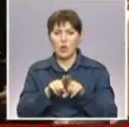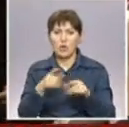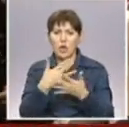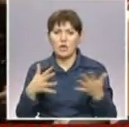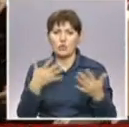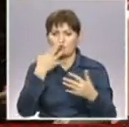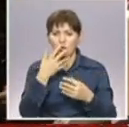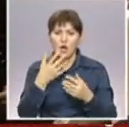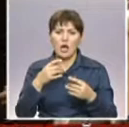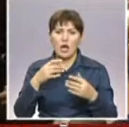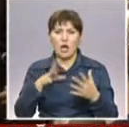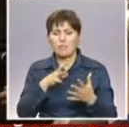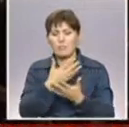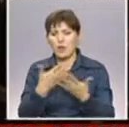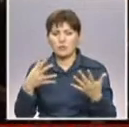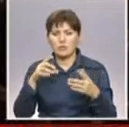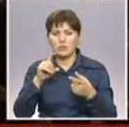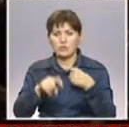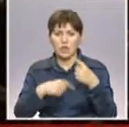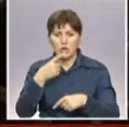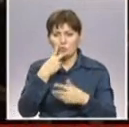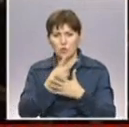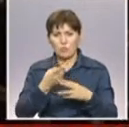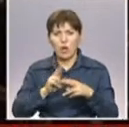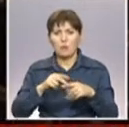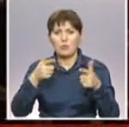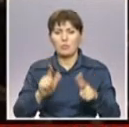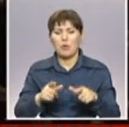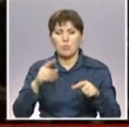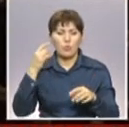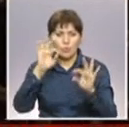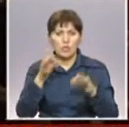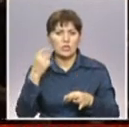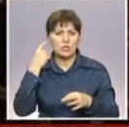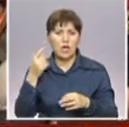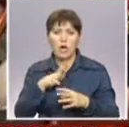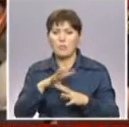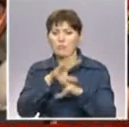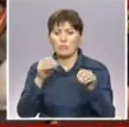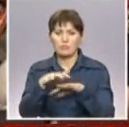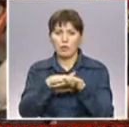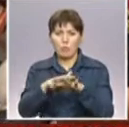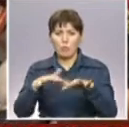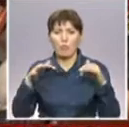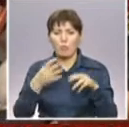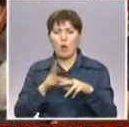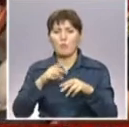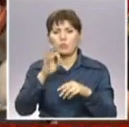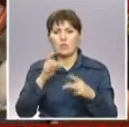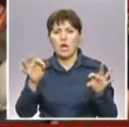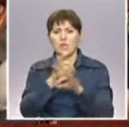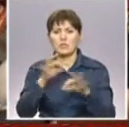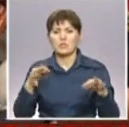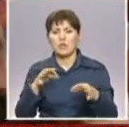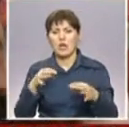ұлттық аспаптардың шанағы салып жеткізді. Шын өнерді көруге һәм естуге келген елде есеп болмады. Айтпақшы, Құрманғазы